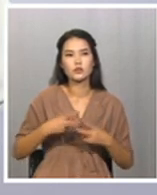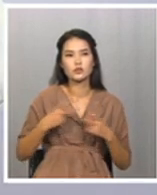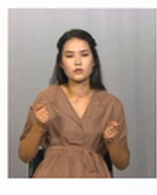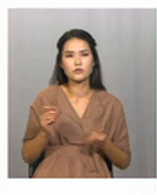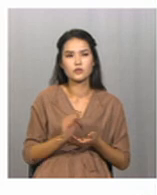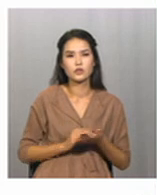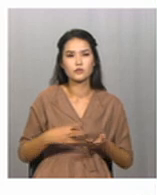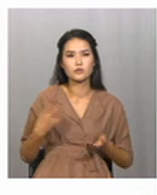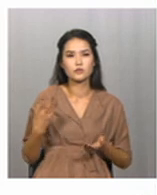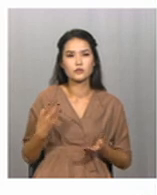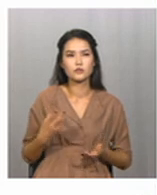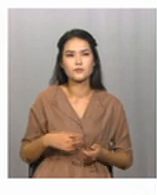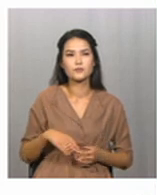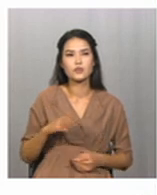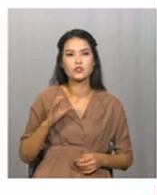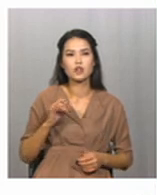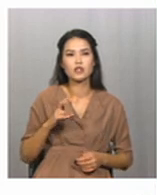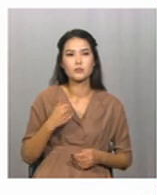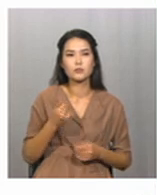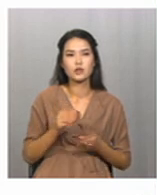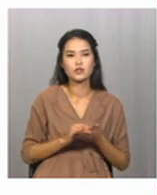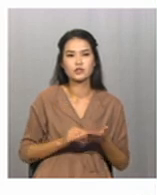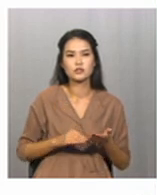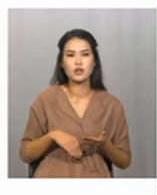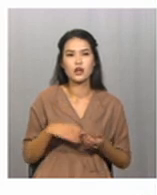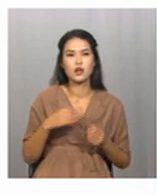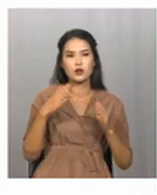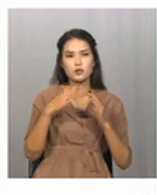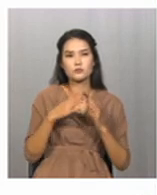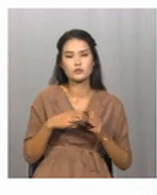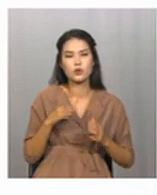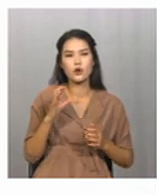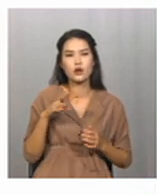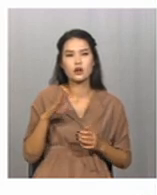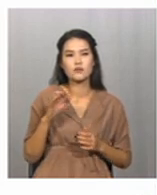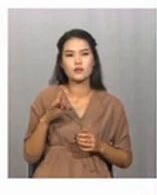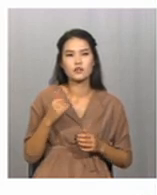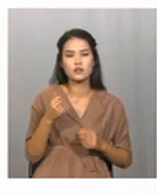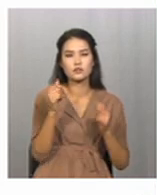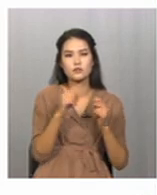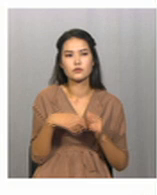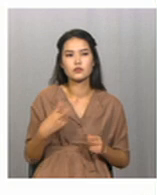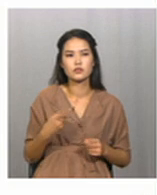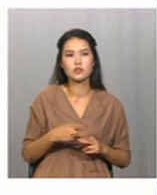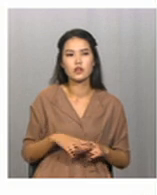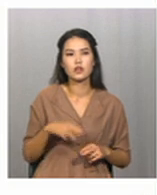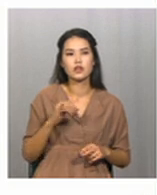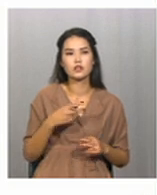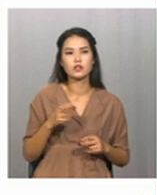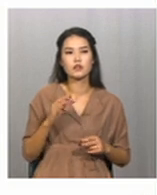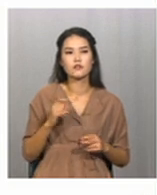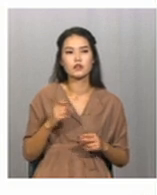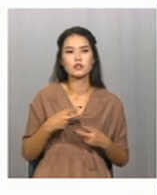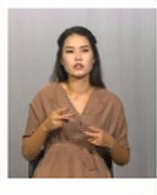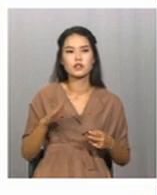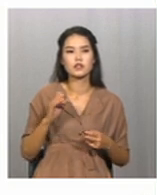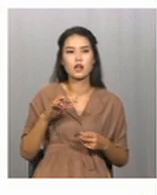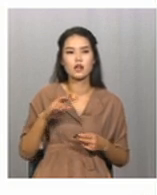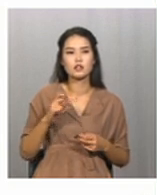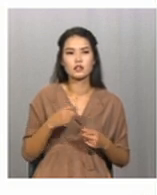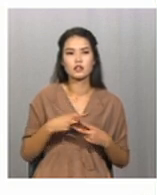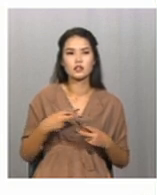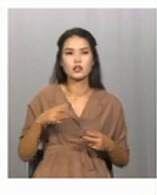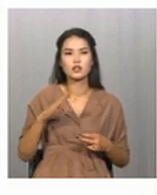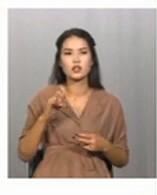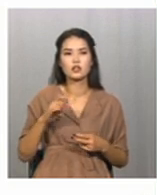жазыңыз. Жанаманы теңдеуін жазу үшін бұрыштық коэффициентін формуласын қолданамыз, яғни бізде бұрыштық коэффициент ол тангенс альфа. Бізде